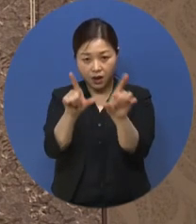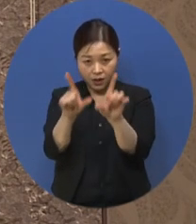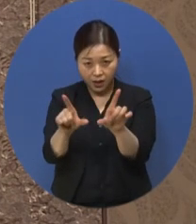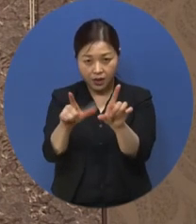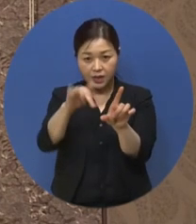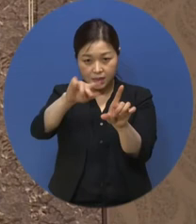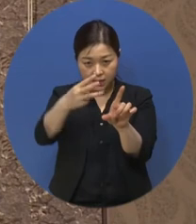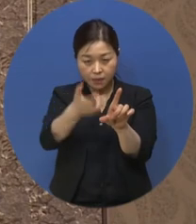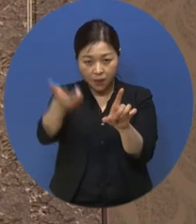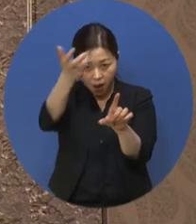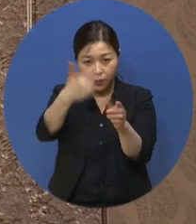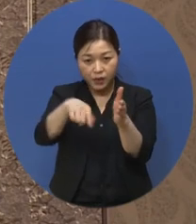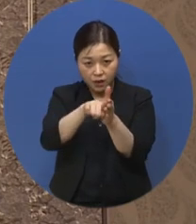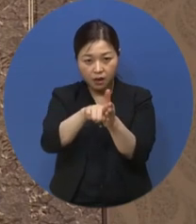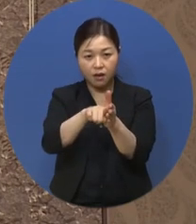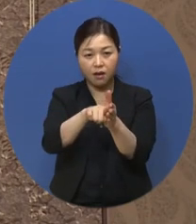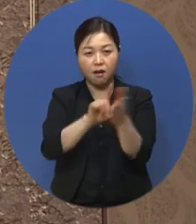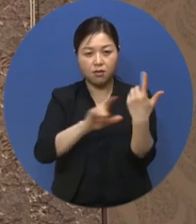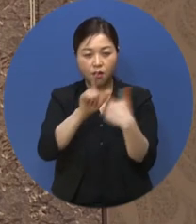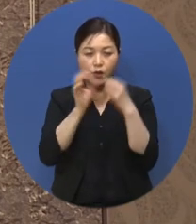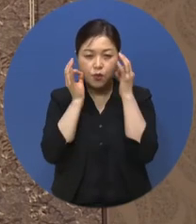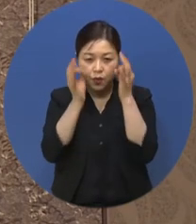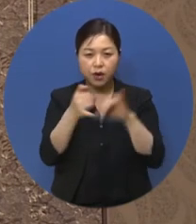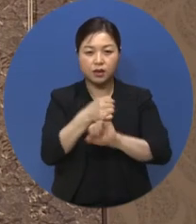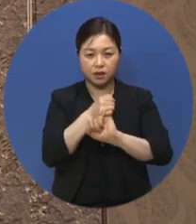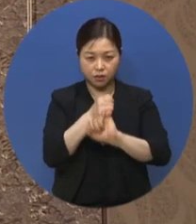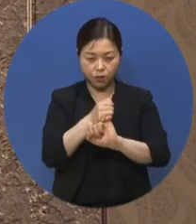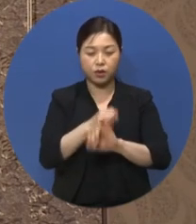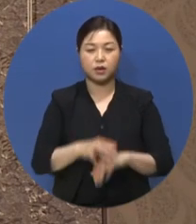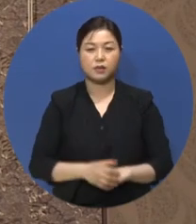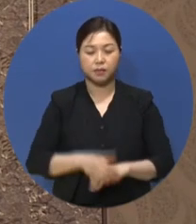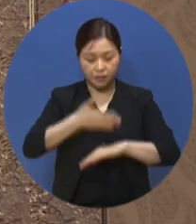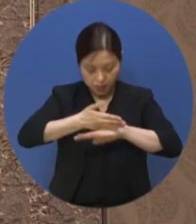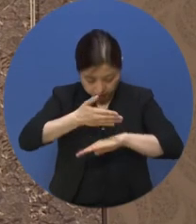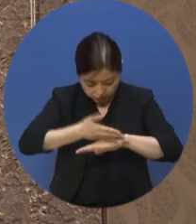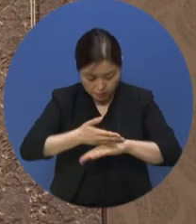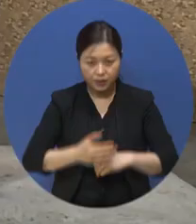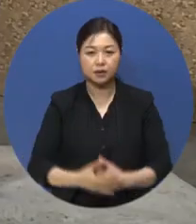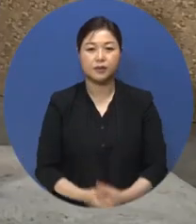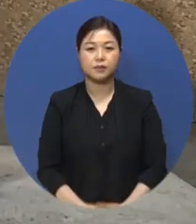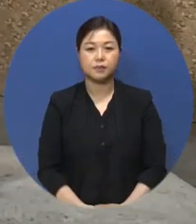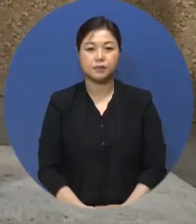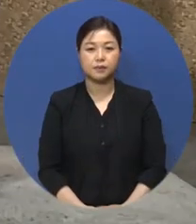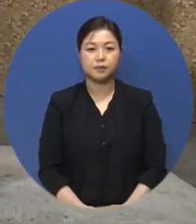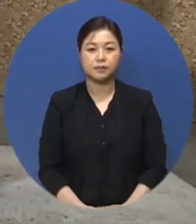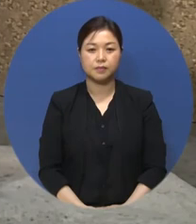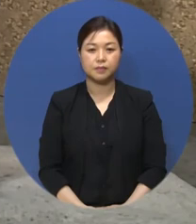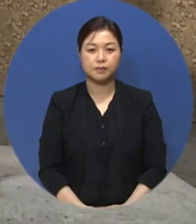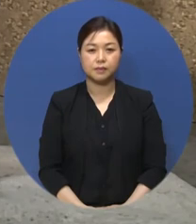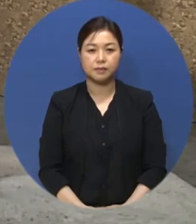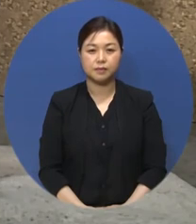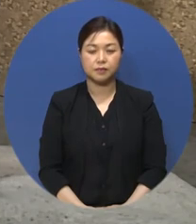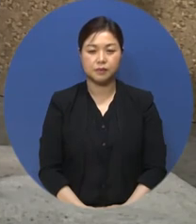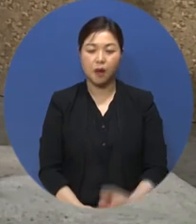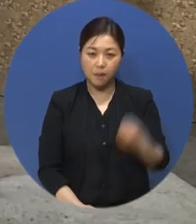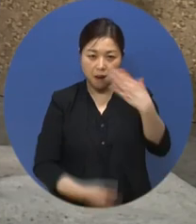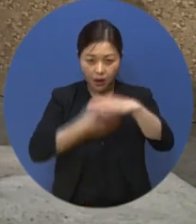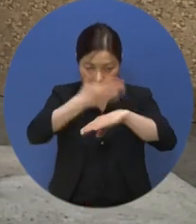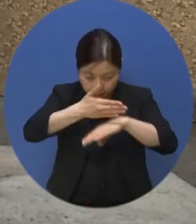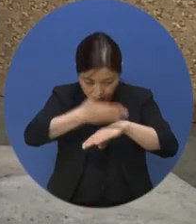질의 향상을 위해서 더욱더 노력할 것을 약속드립니다. 감사합니다. 네, 오늘 말씀